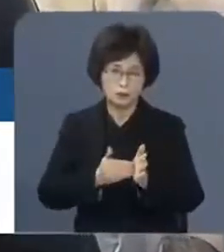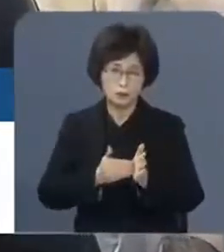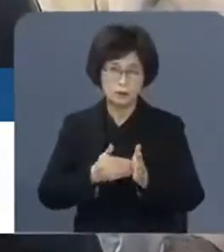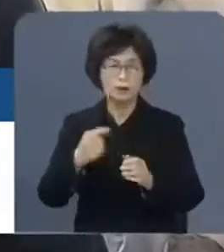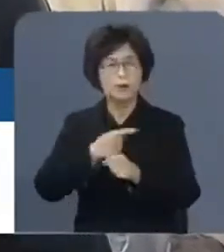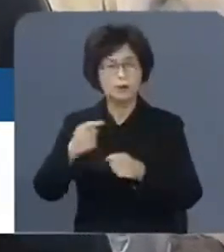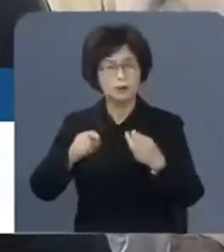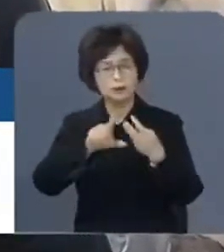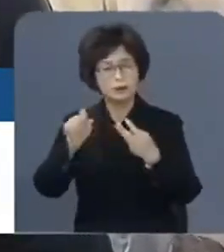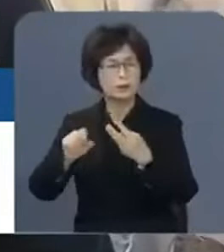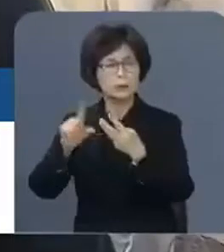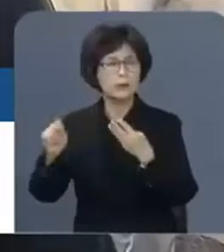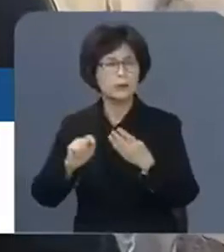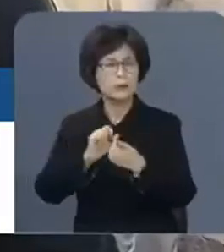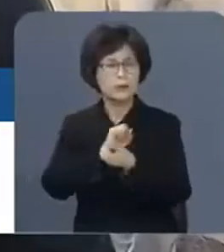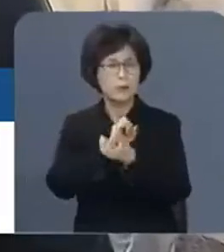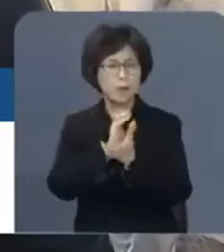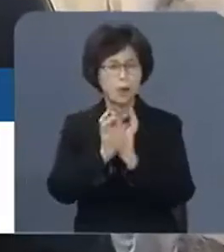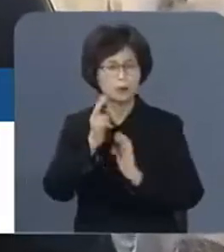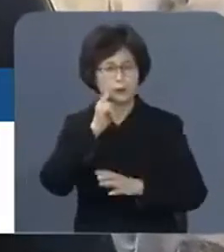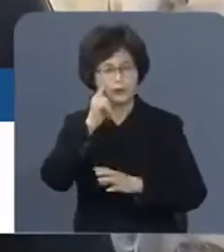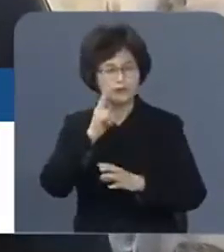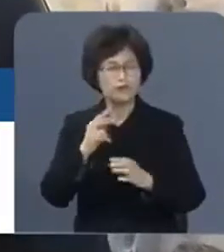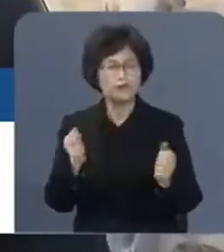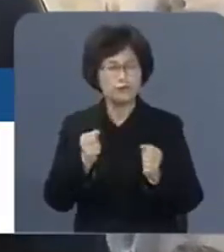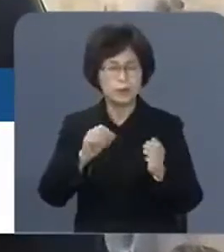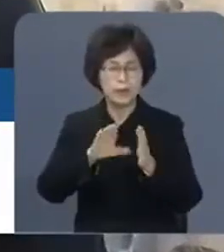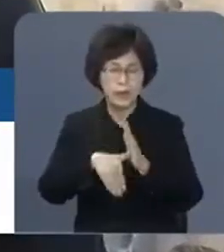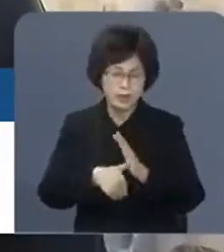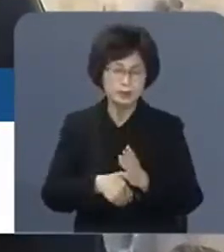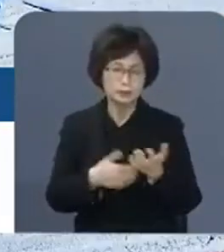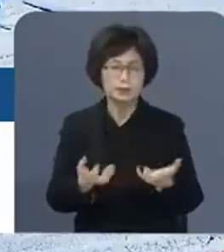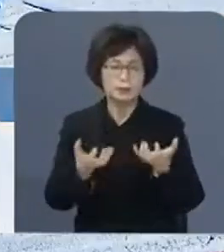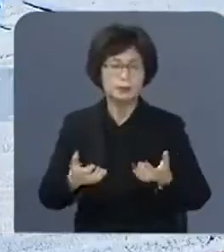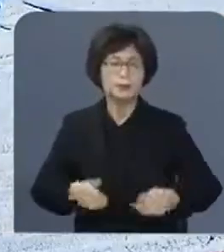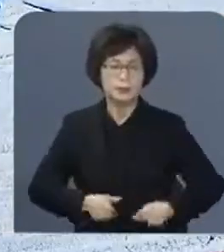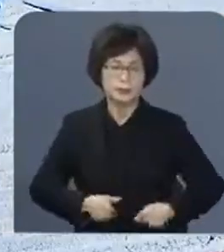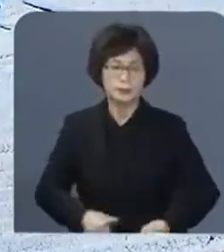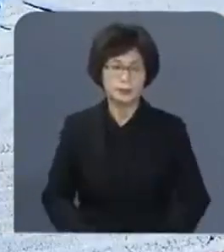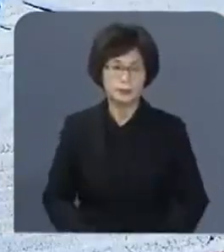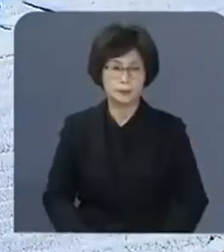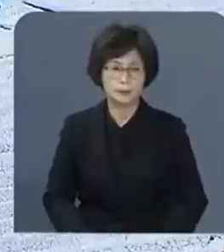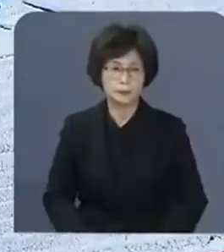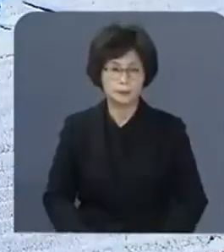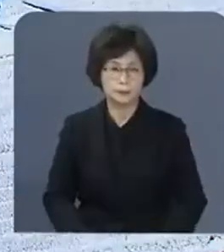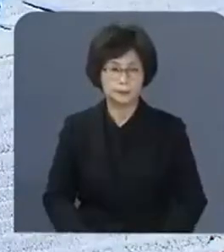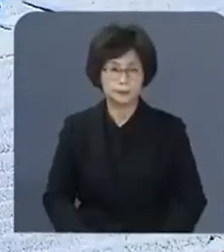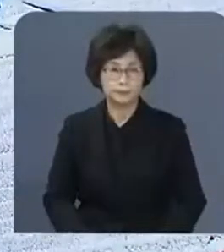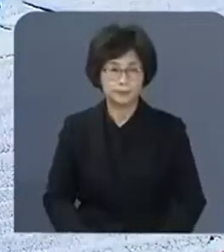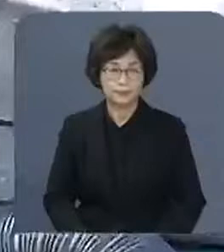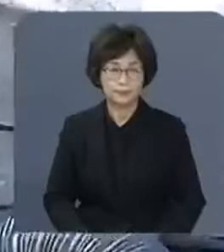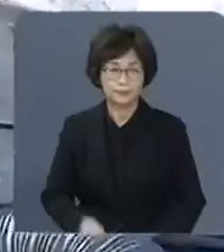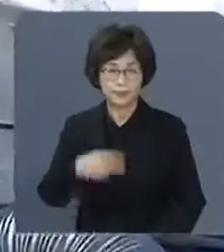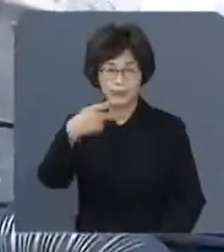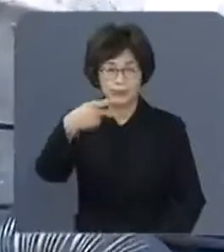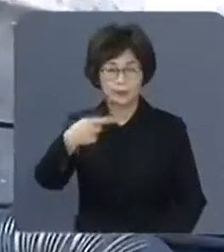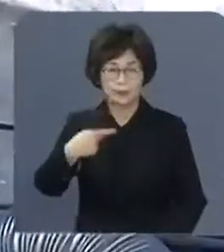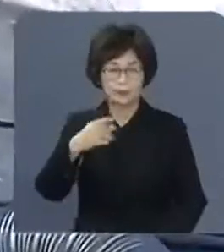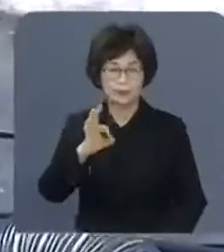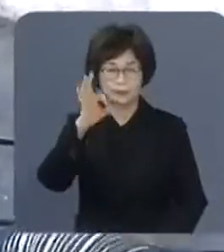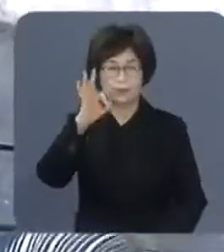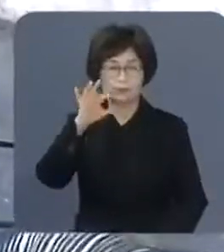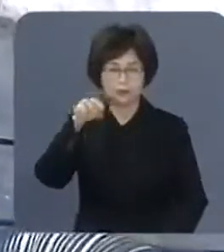분들은 내년 3월달, 4월달까지 오센출까지 연탄을 충분히 드려야 되거든요. 서민용 난방연료인 등유도